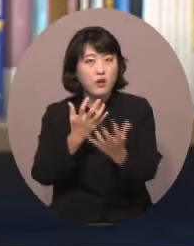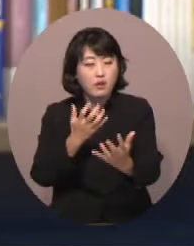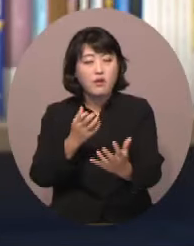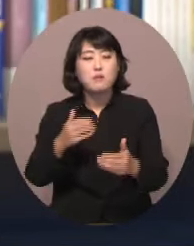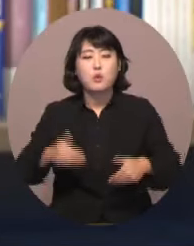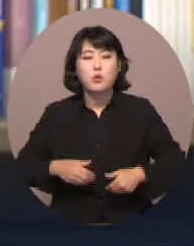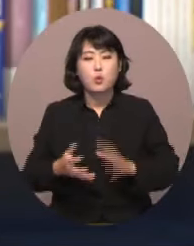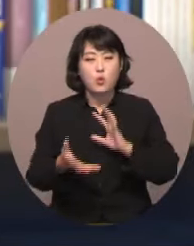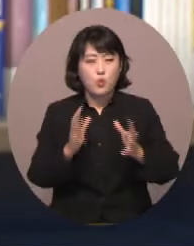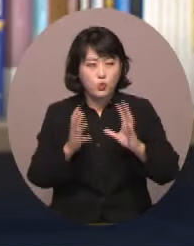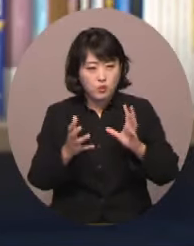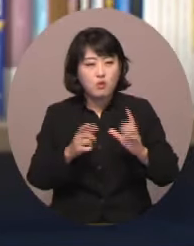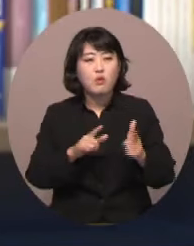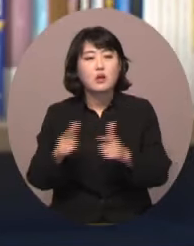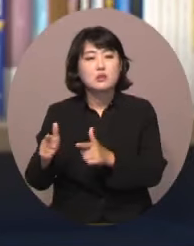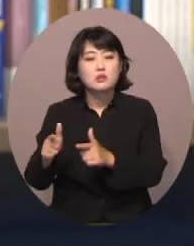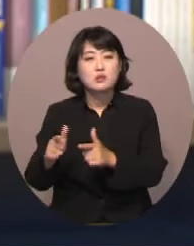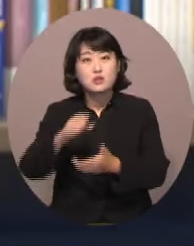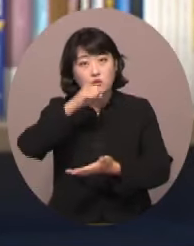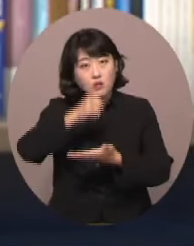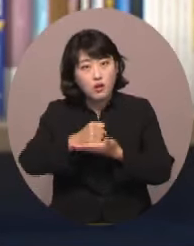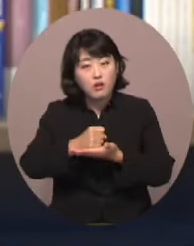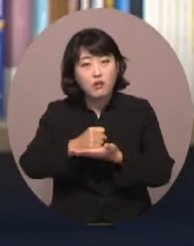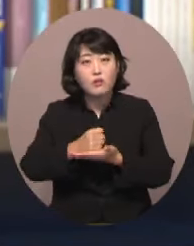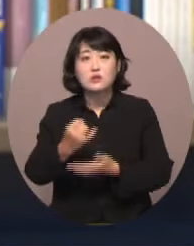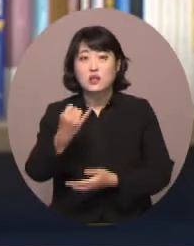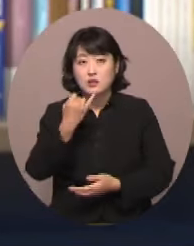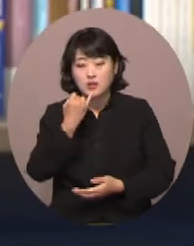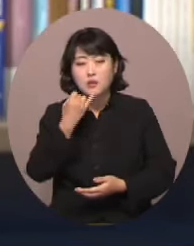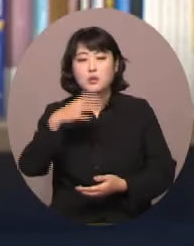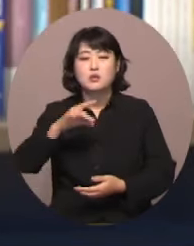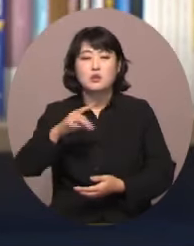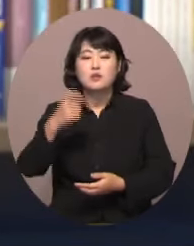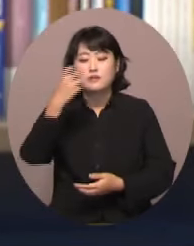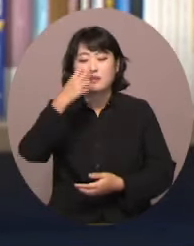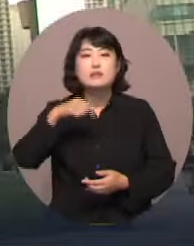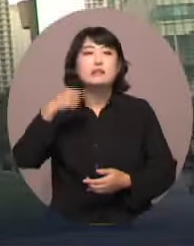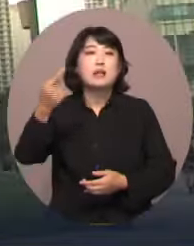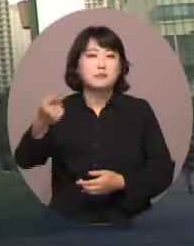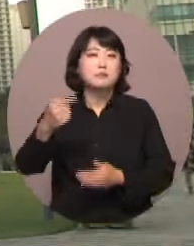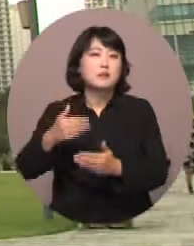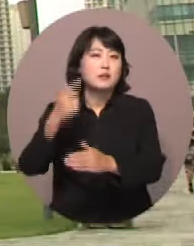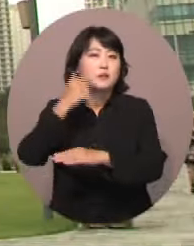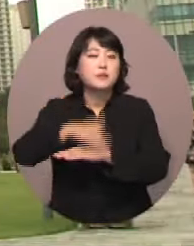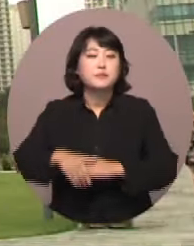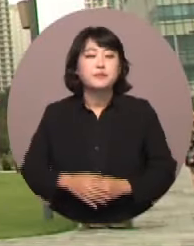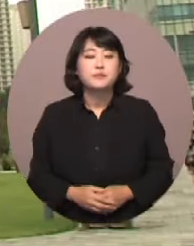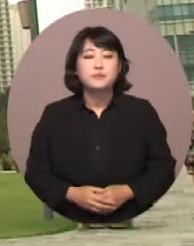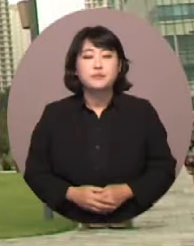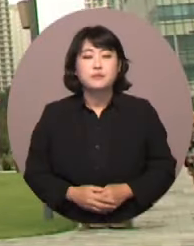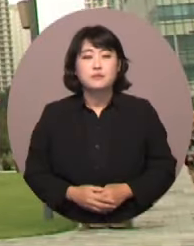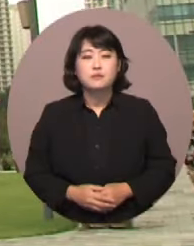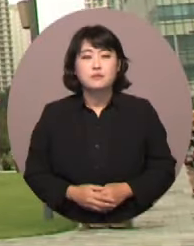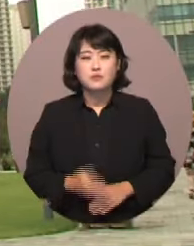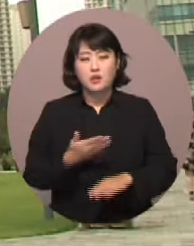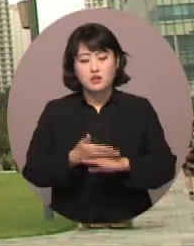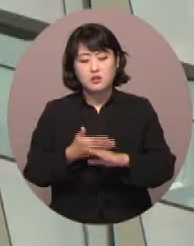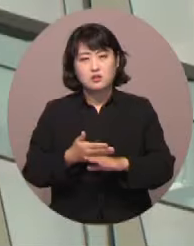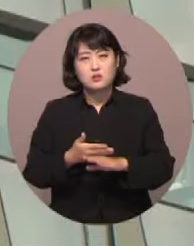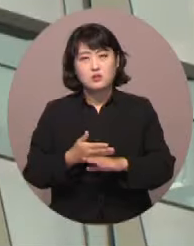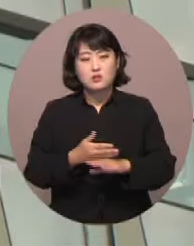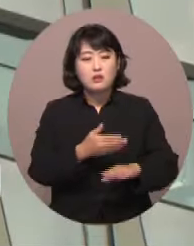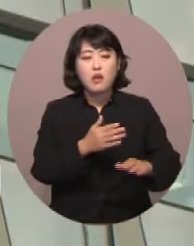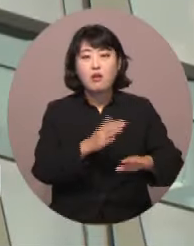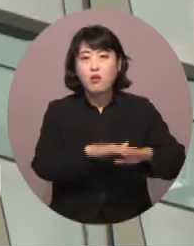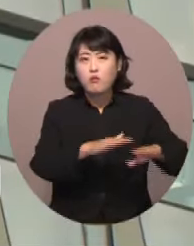이라든지 이런 부분을 통해서 그게 적정한가 이런 것들을 먼저 좀 살 다음에 현안을